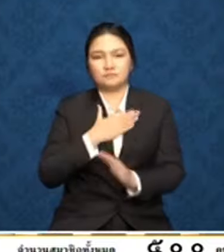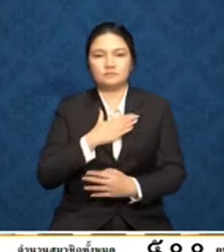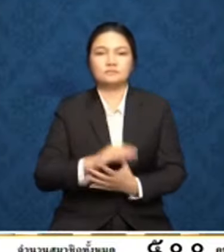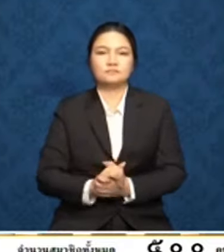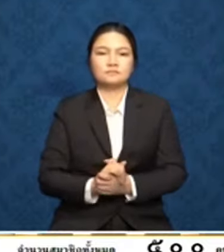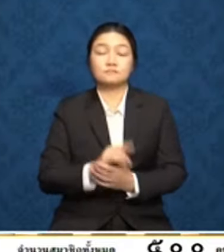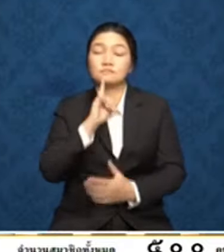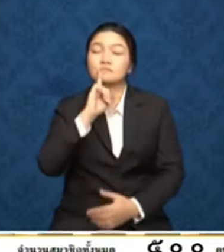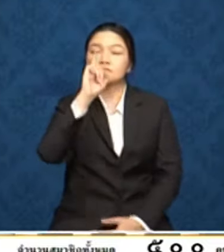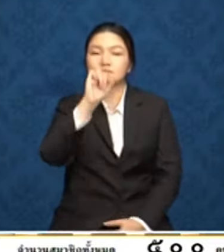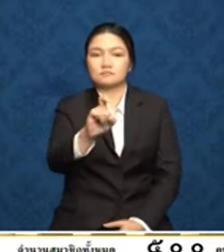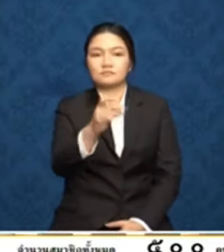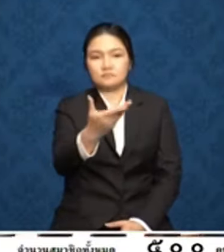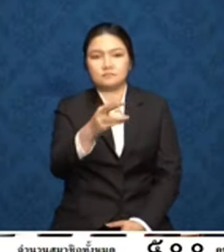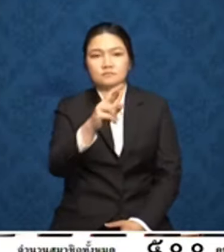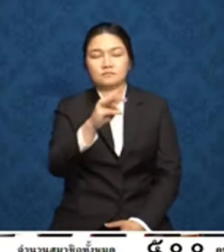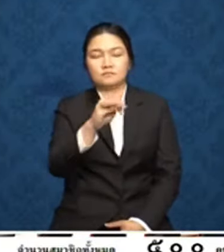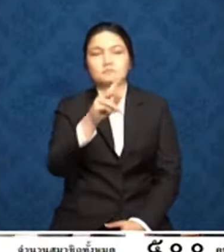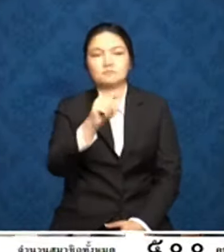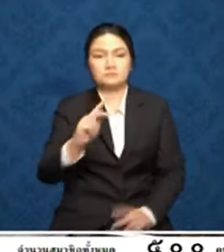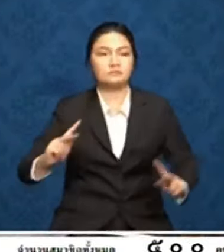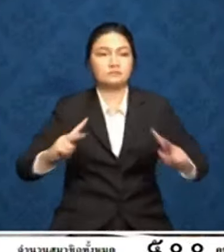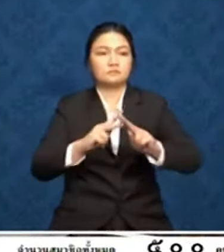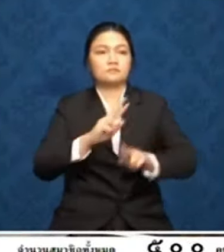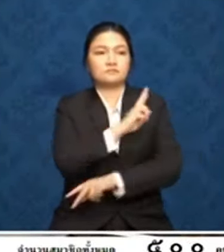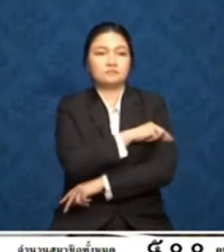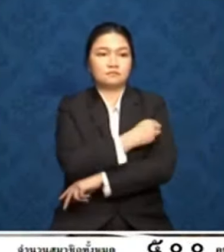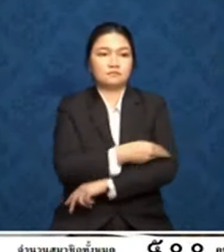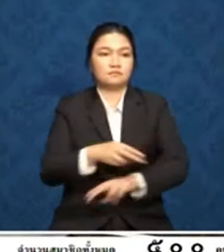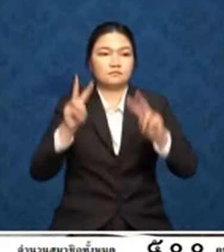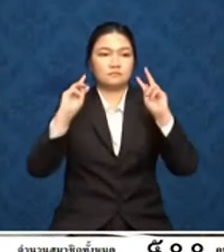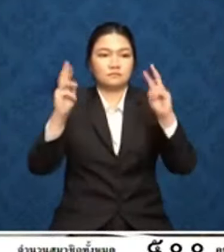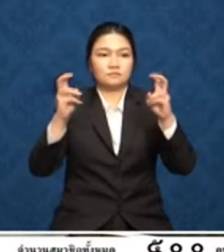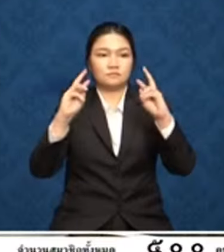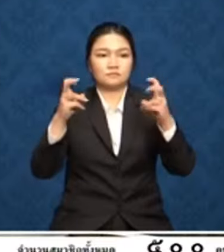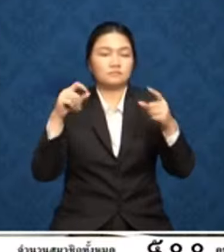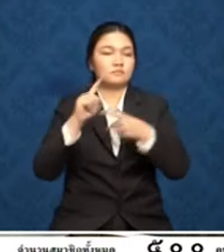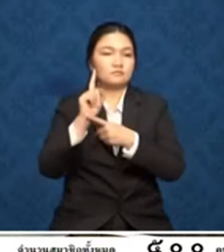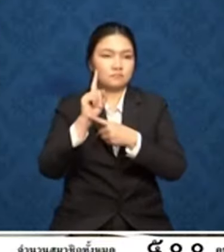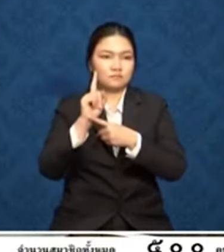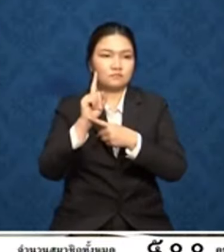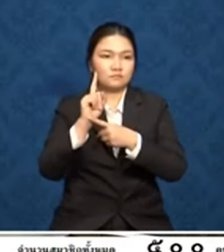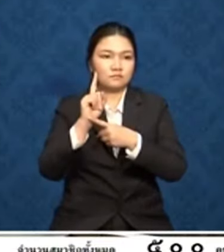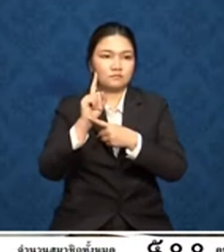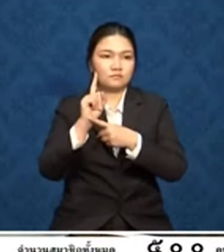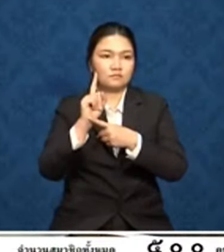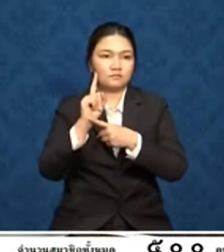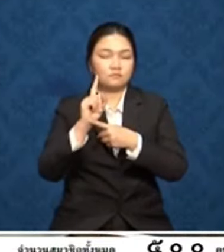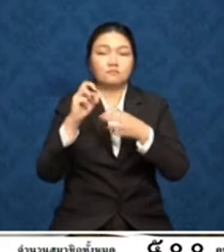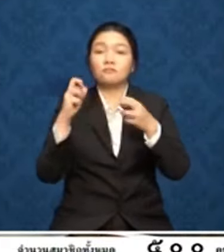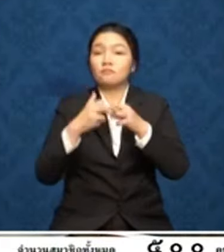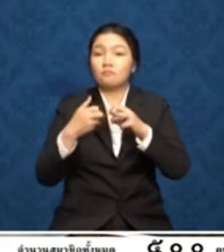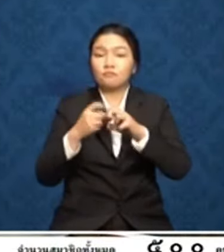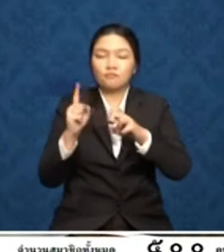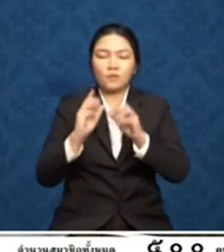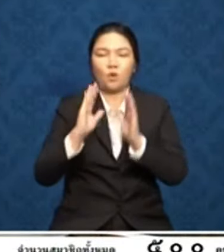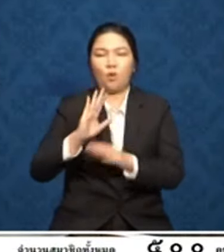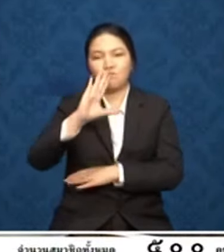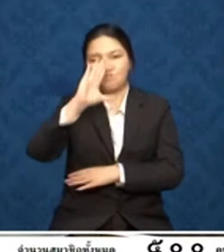ตั้งกระทู้ถามนะคะท่านรัฐมนตรีสาธารณสุขเกี่ยวกับเรื่องแนวทางการจัดการนะคะปัญหาผู้ป่วยจิตเว